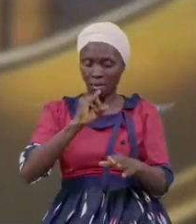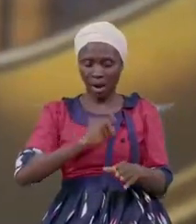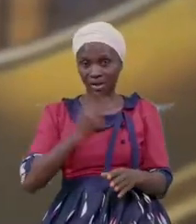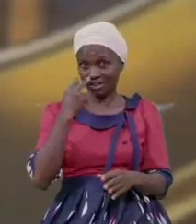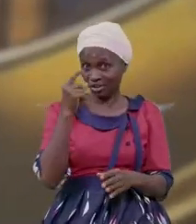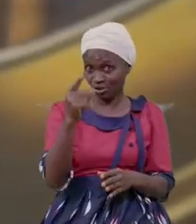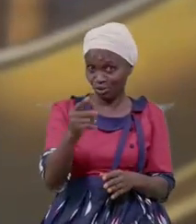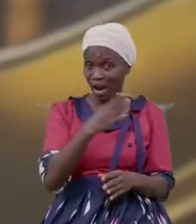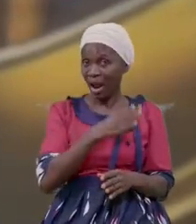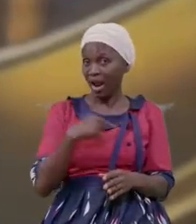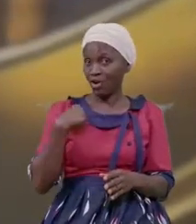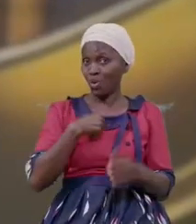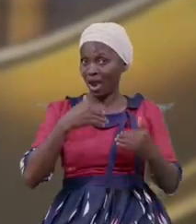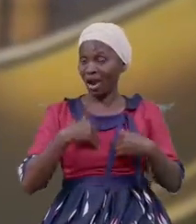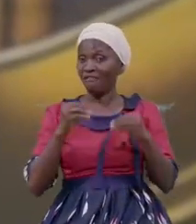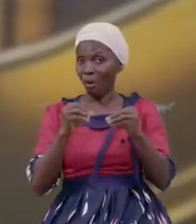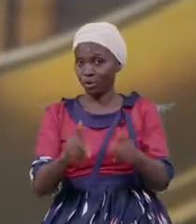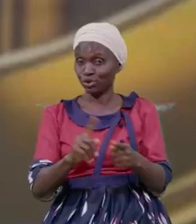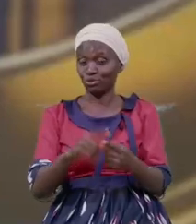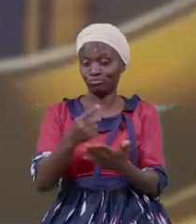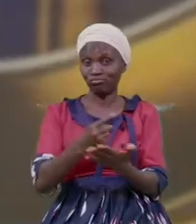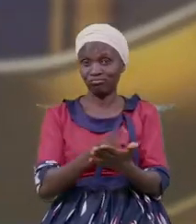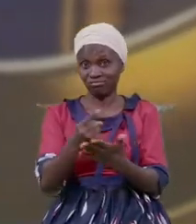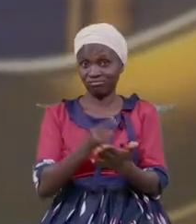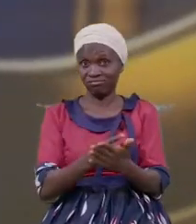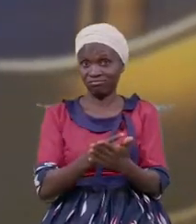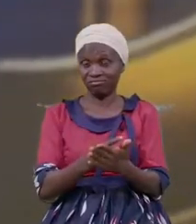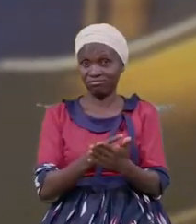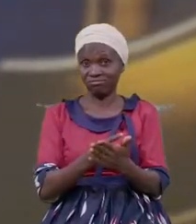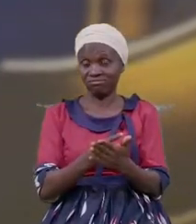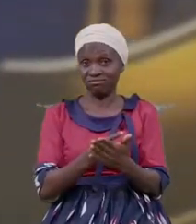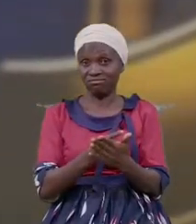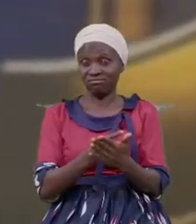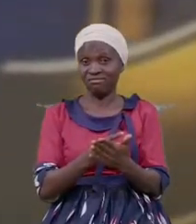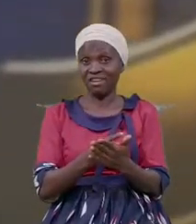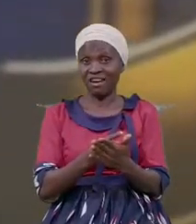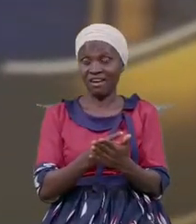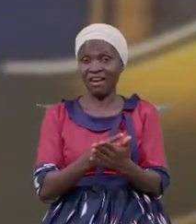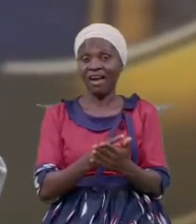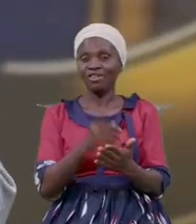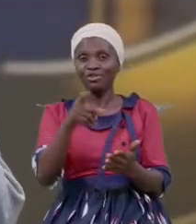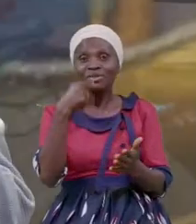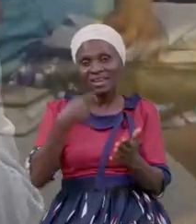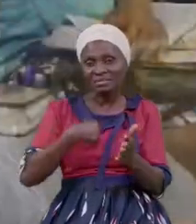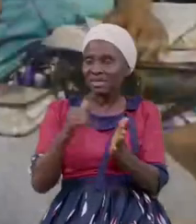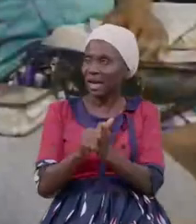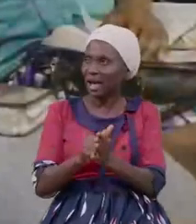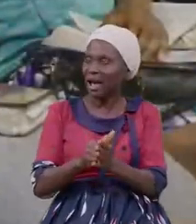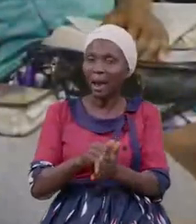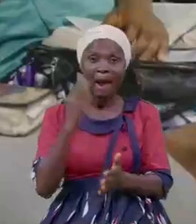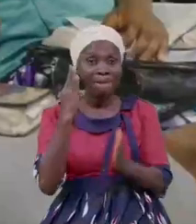et que nous avons l'opportunité de discuter les yeux dans les yeux vous direz pasteur j'ai